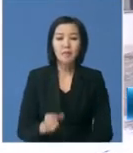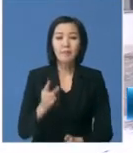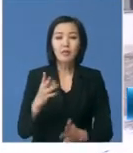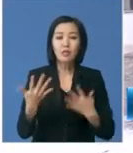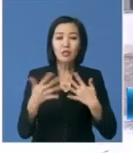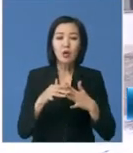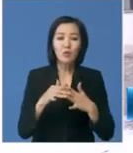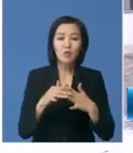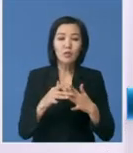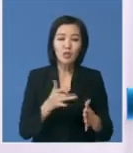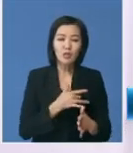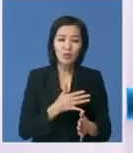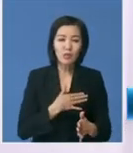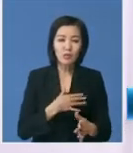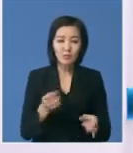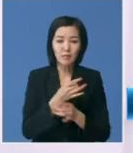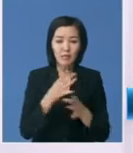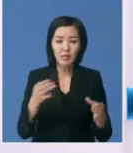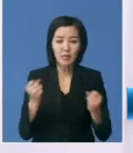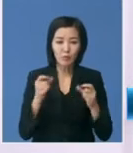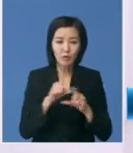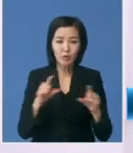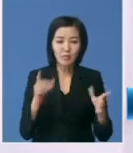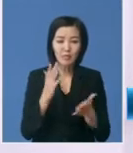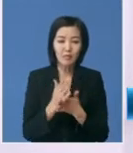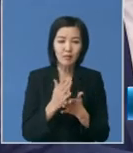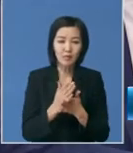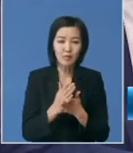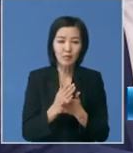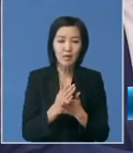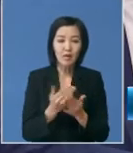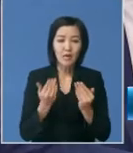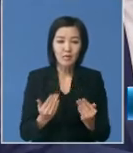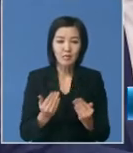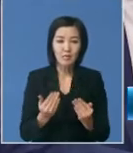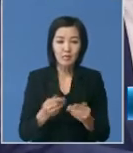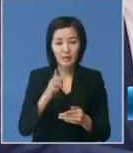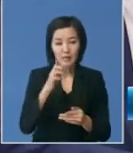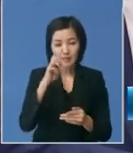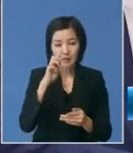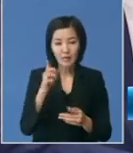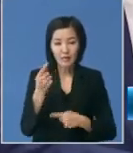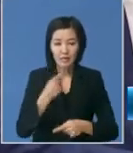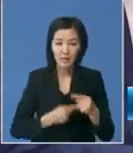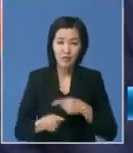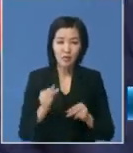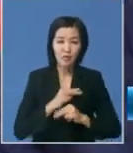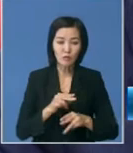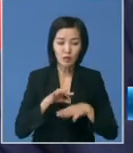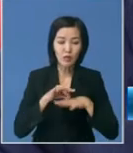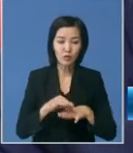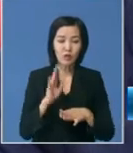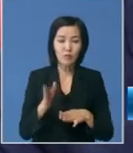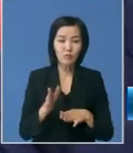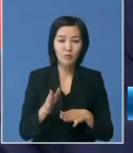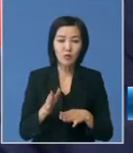ауылда жекенің қолын өтіп кеткен мәдени және спорттық нысандар бар. Енді соларды мемлекет меншігіне қайтару жұмыстары жүргізіледі. Сосын тағы